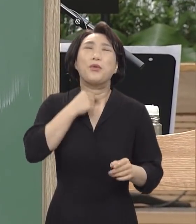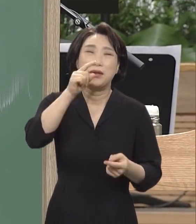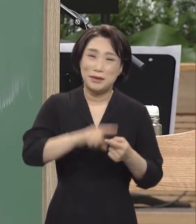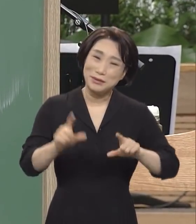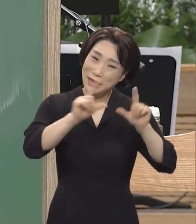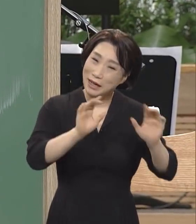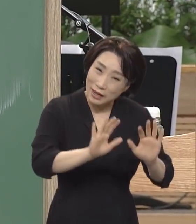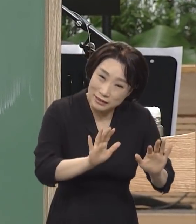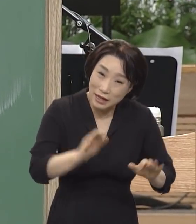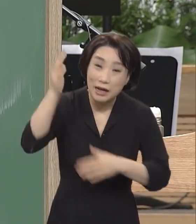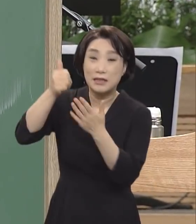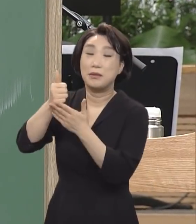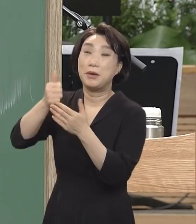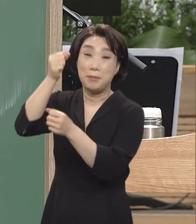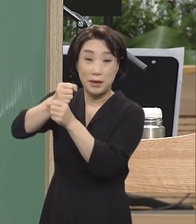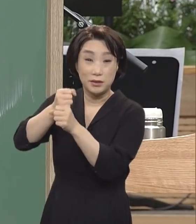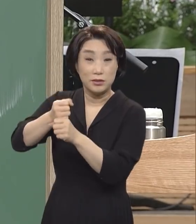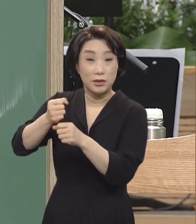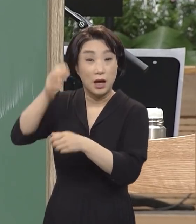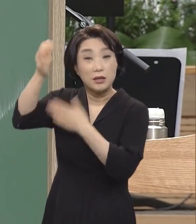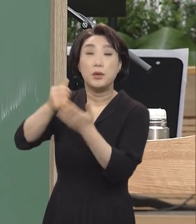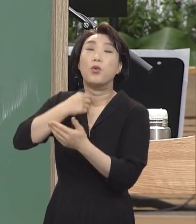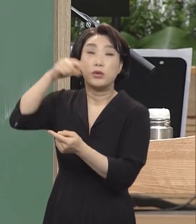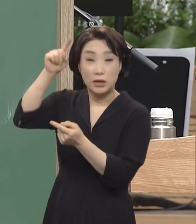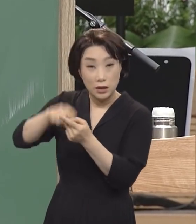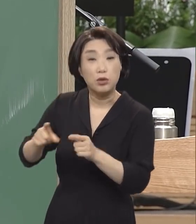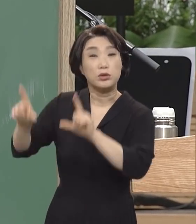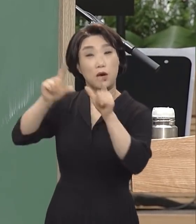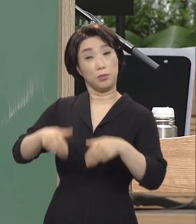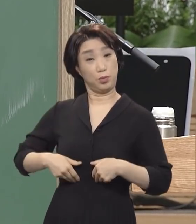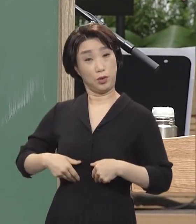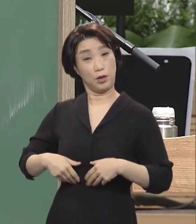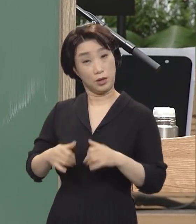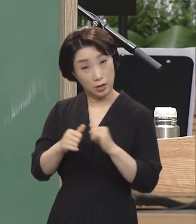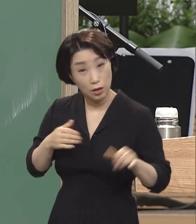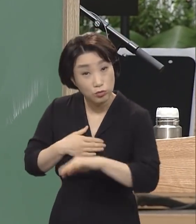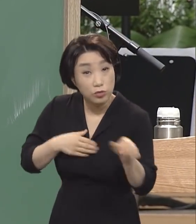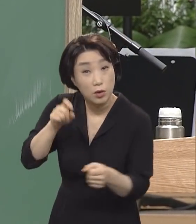하나님이 만들었으니 하나님 마음대로 사는 거야